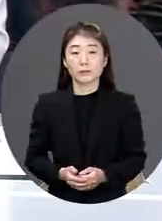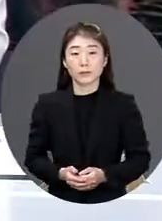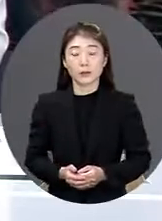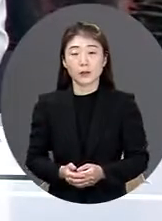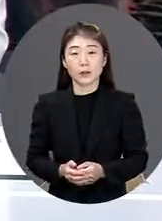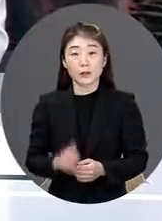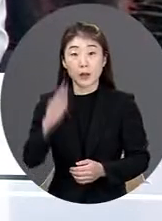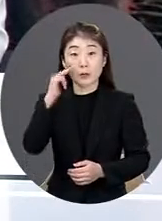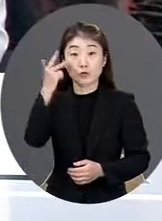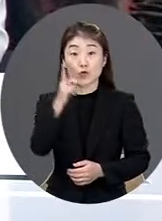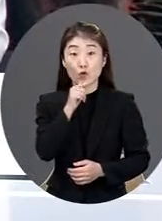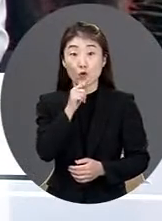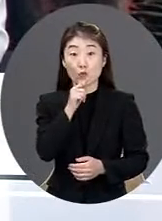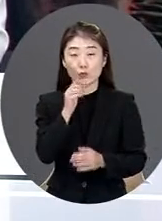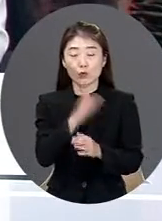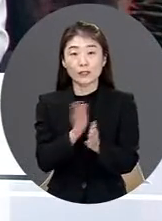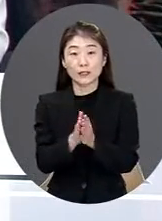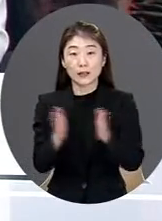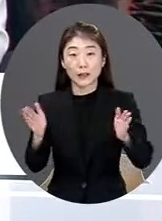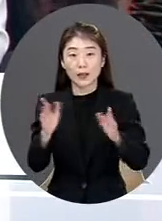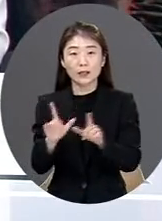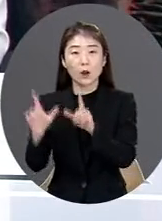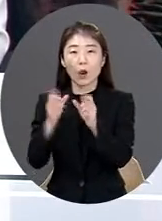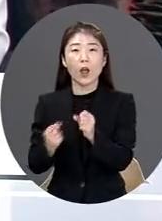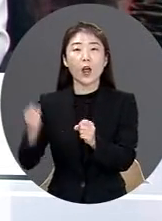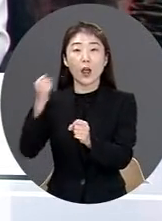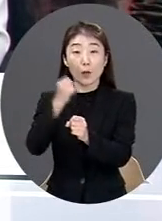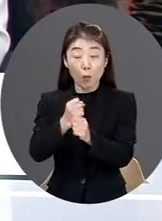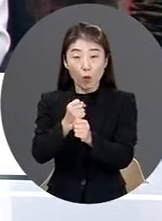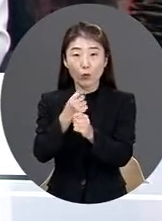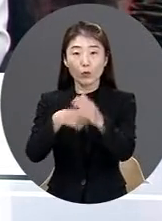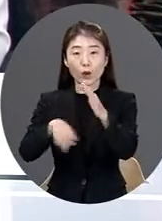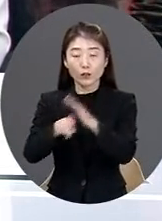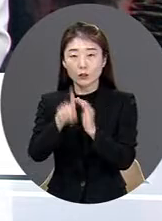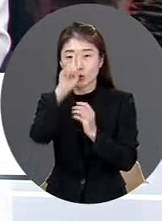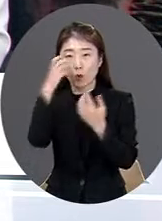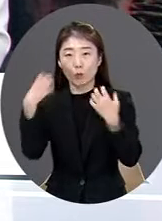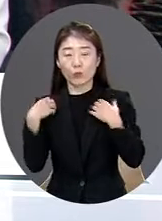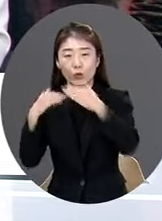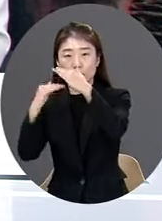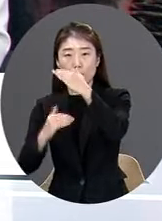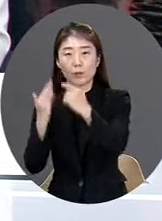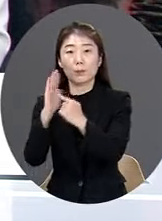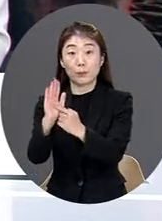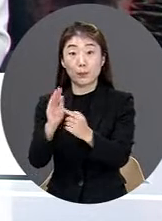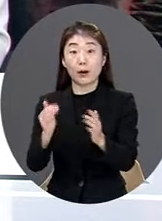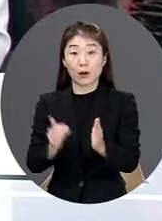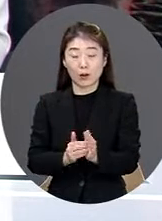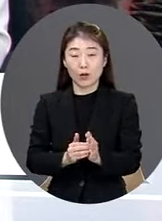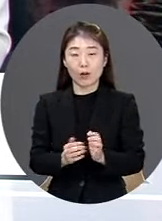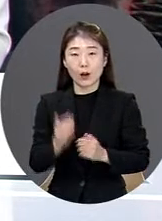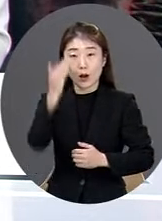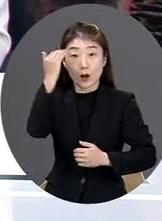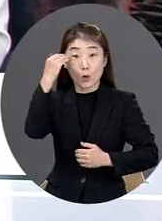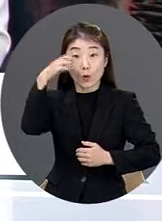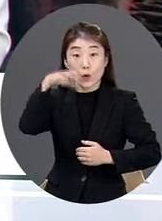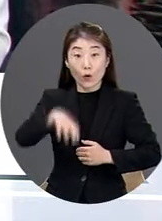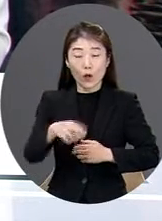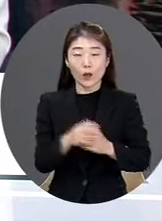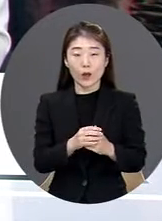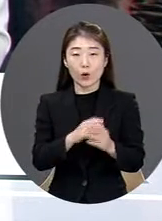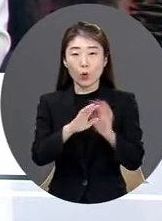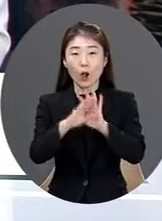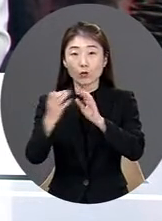다음 주 월요일부터 시행될 단계적 일상 회복의 정부 초안이 오늘 공개됐습니다. 국내 코로나19 첫